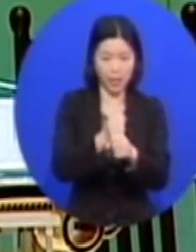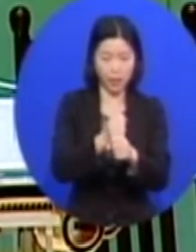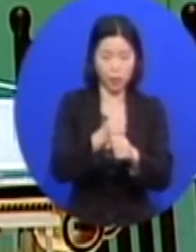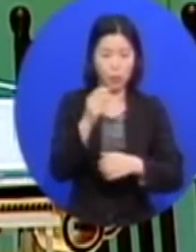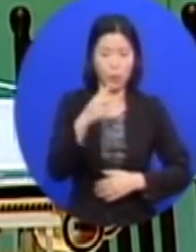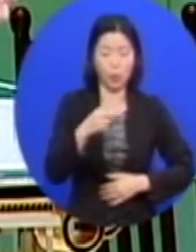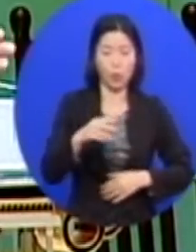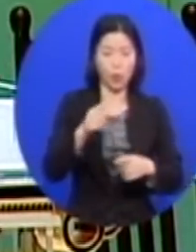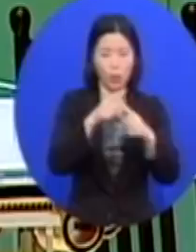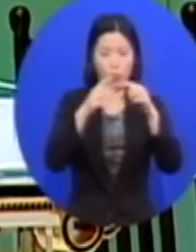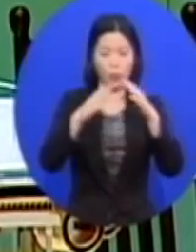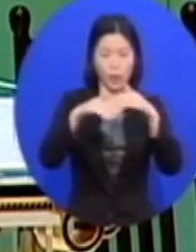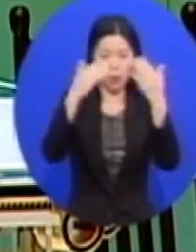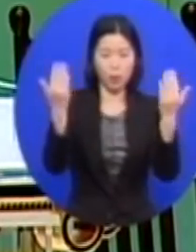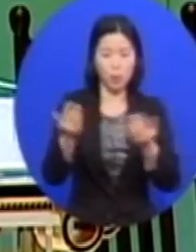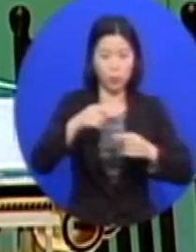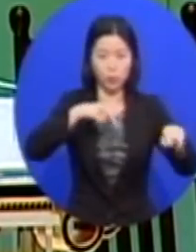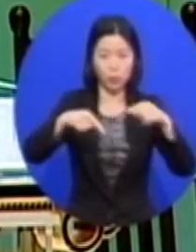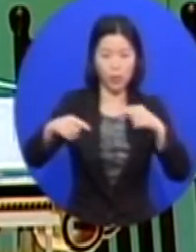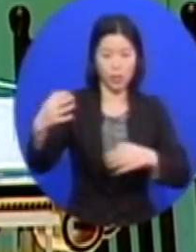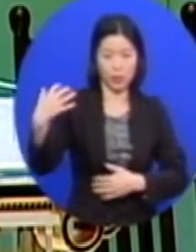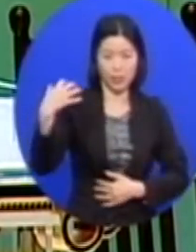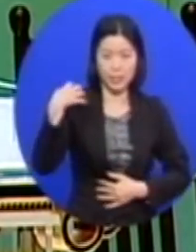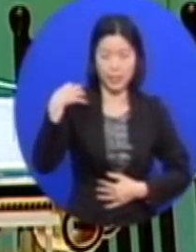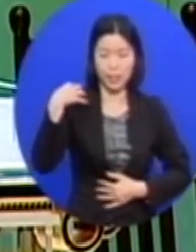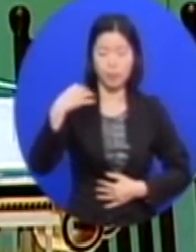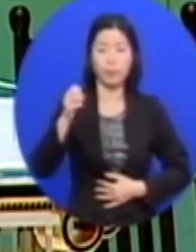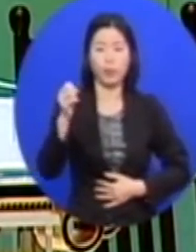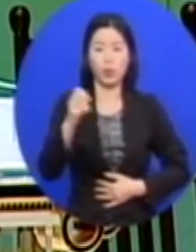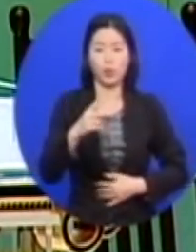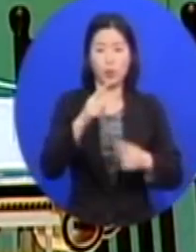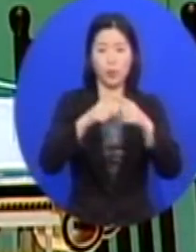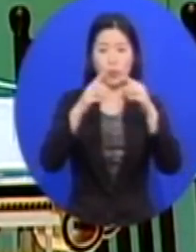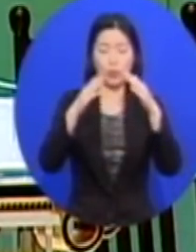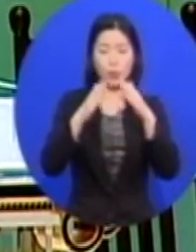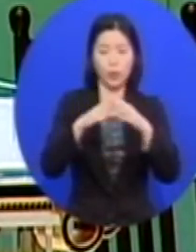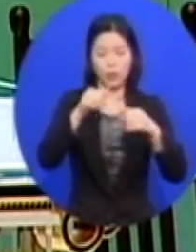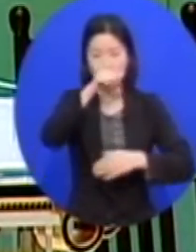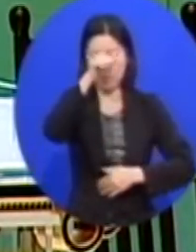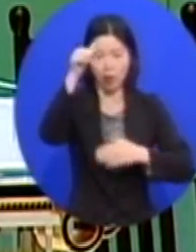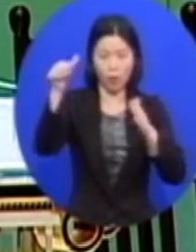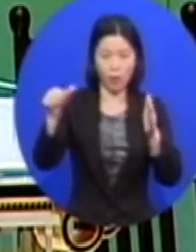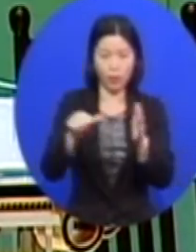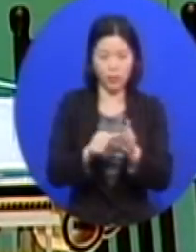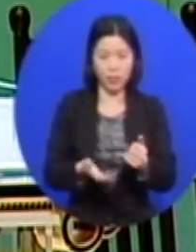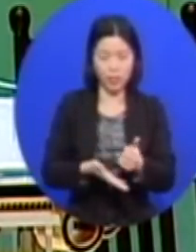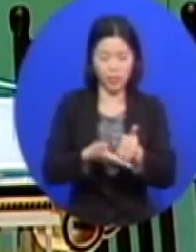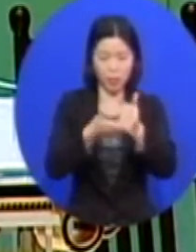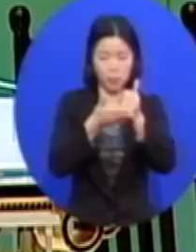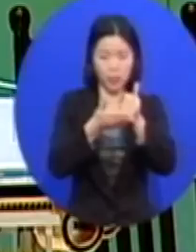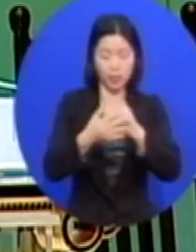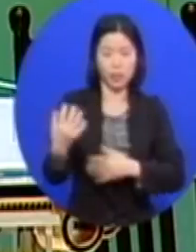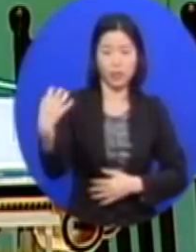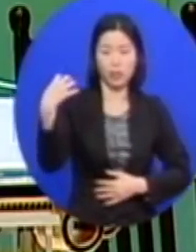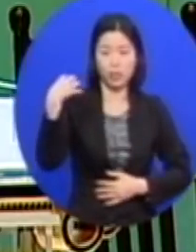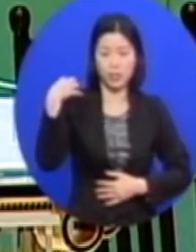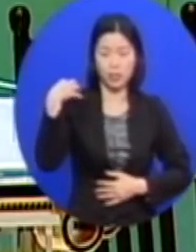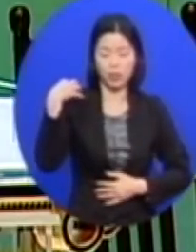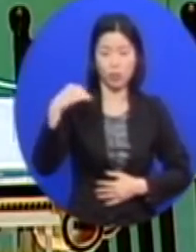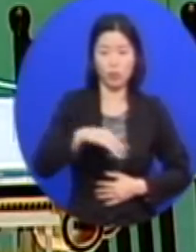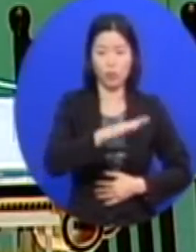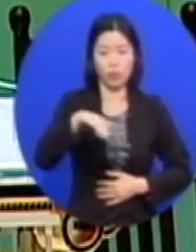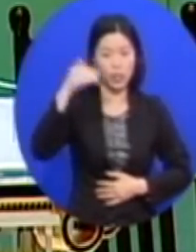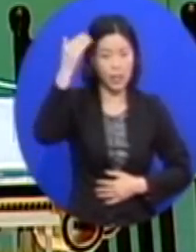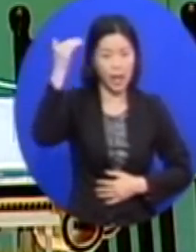또 교회 모든 관리를 책임지고 또 교회를 평생 섬기시는 그런 직책을 우리